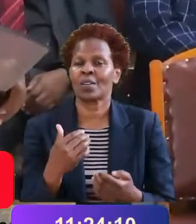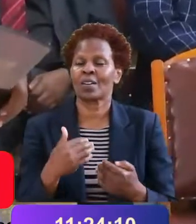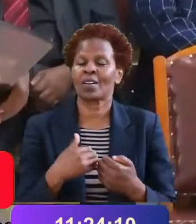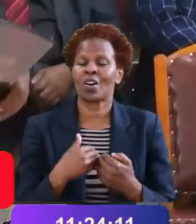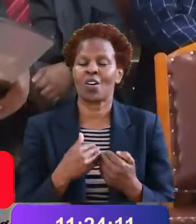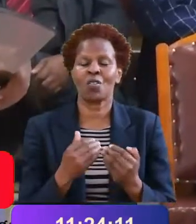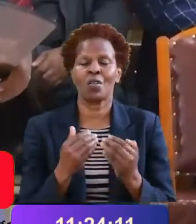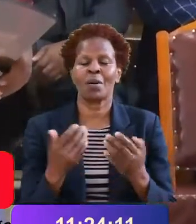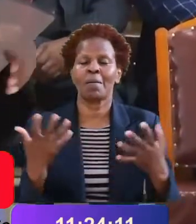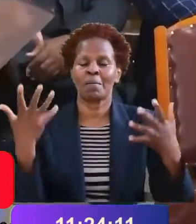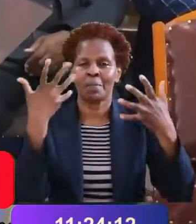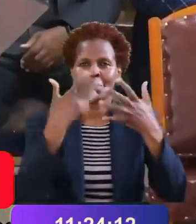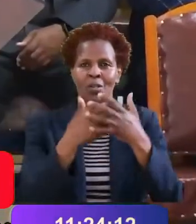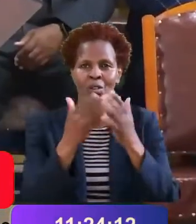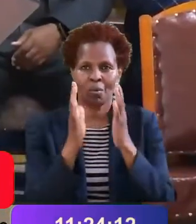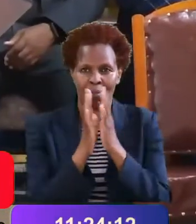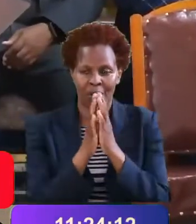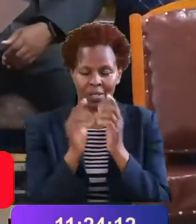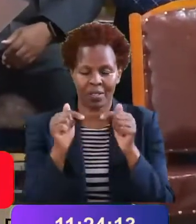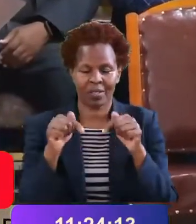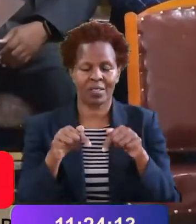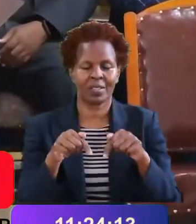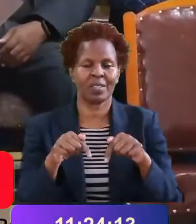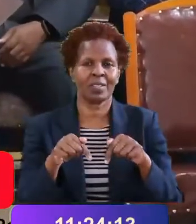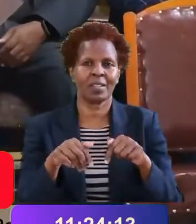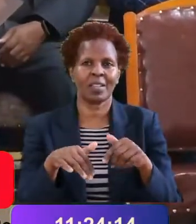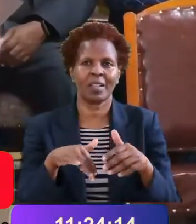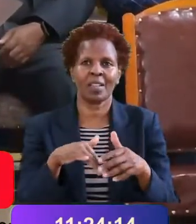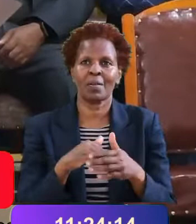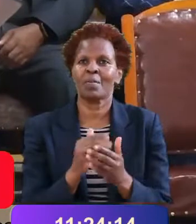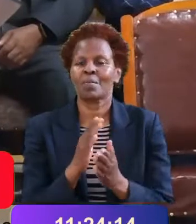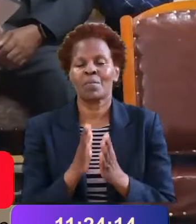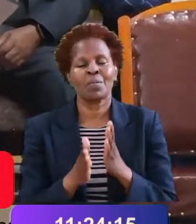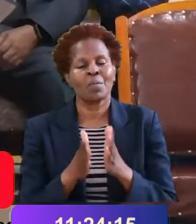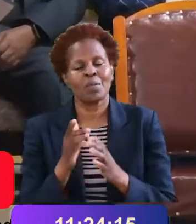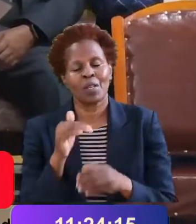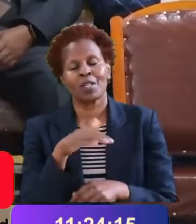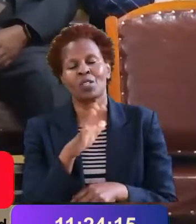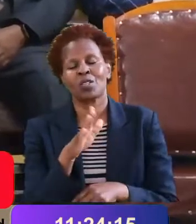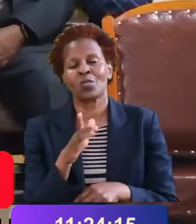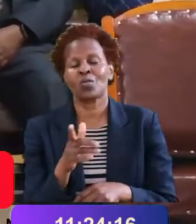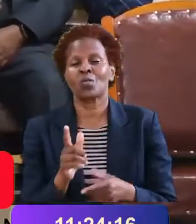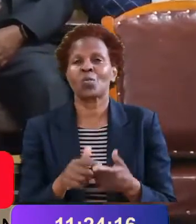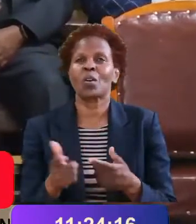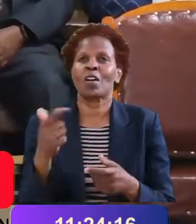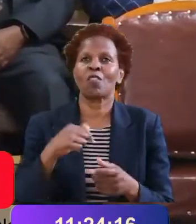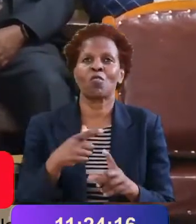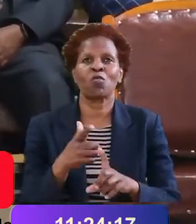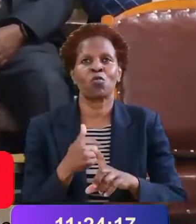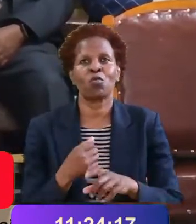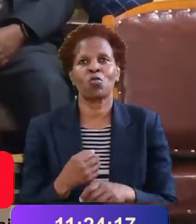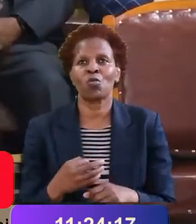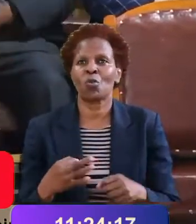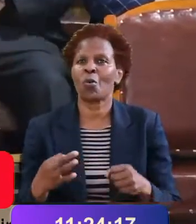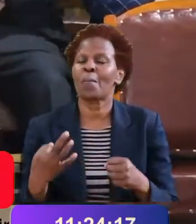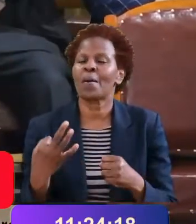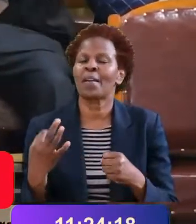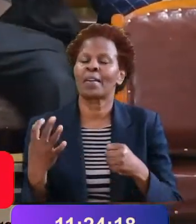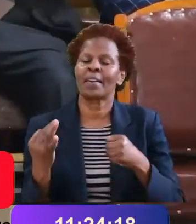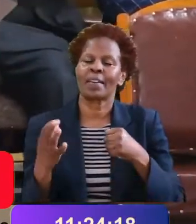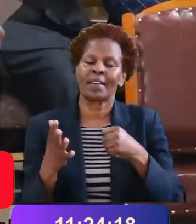wetu, ule tunakuwa naye. Kwa hivyo mjitayarishe kuja kuanzia saa 3, ili